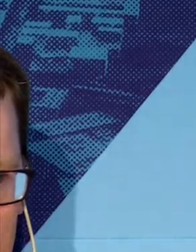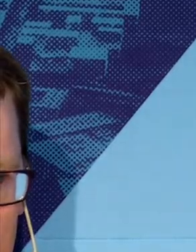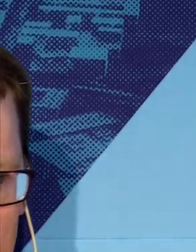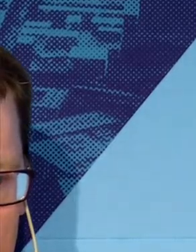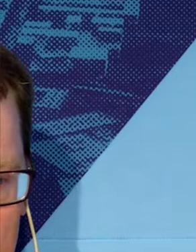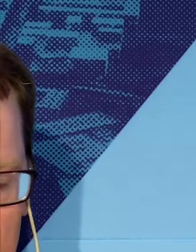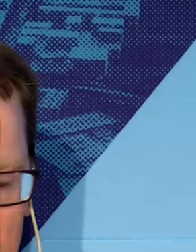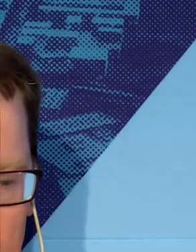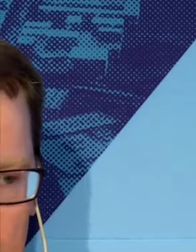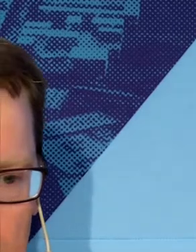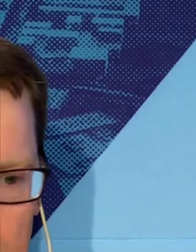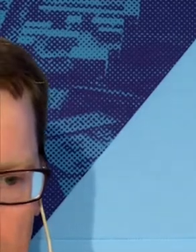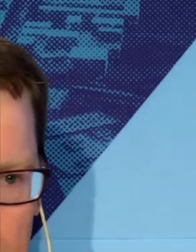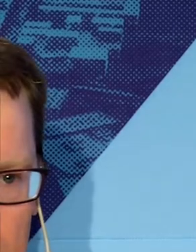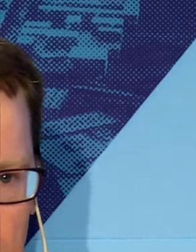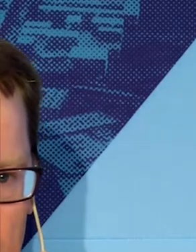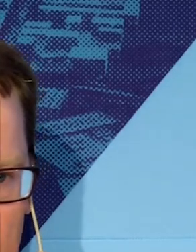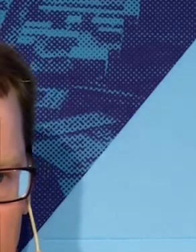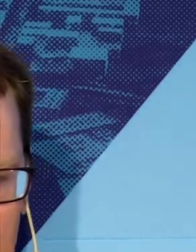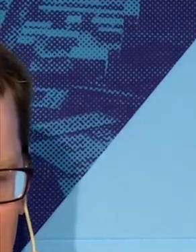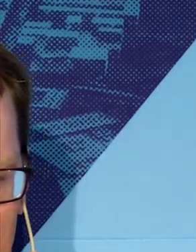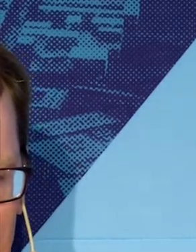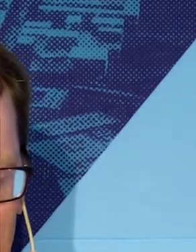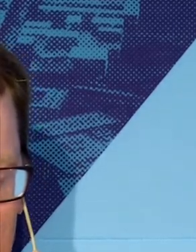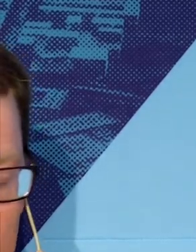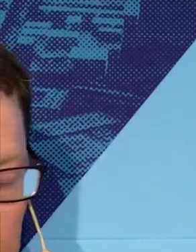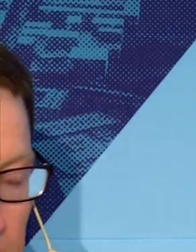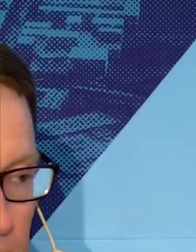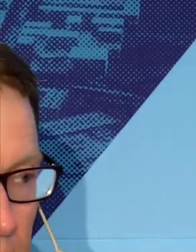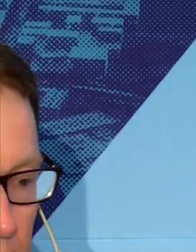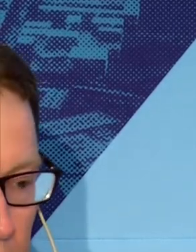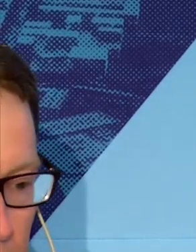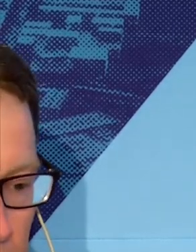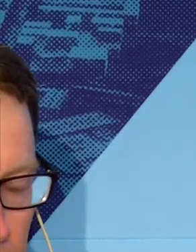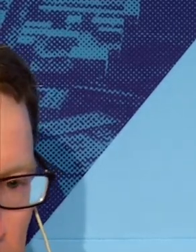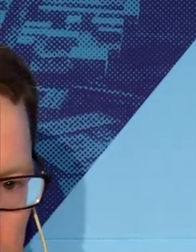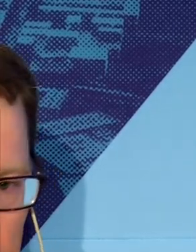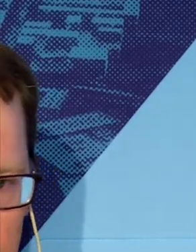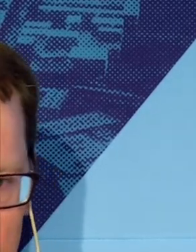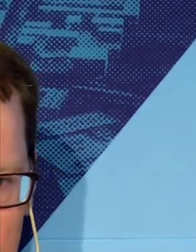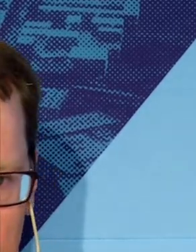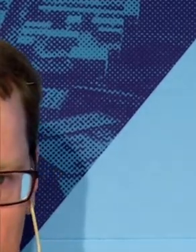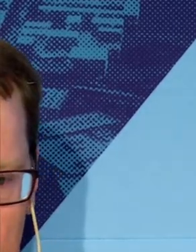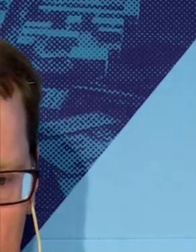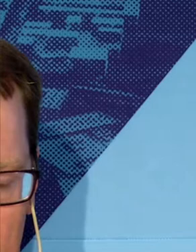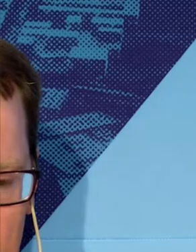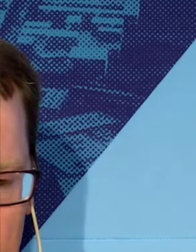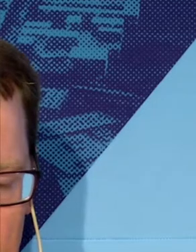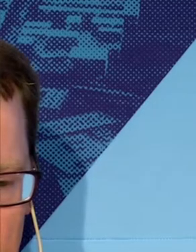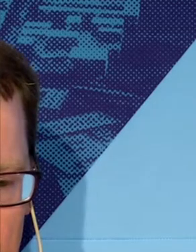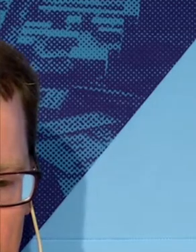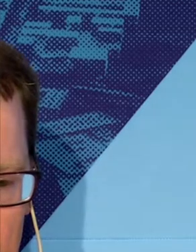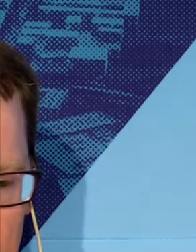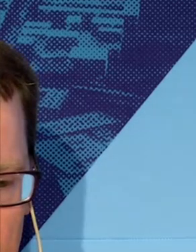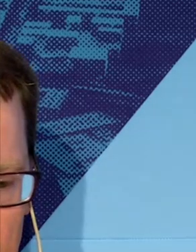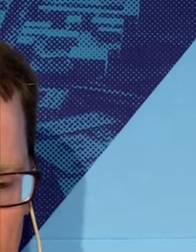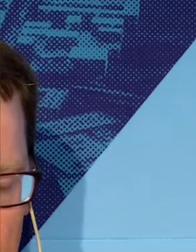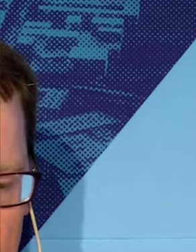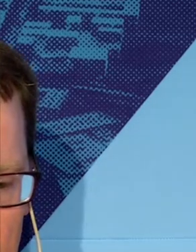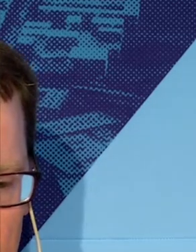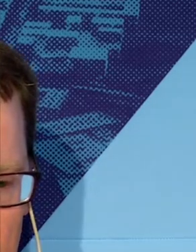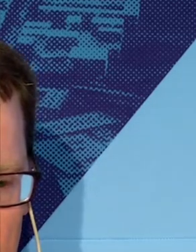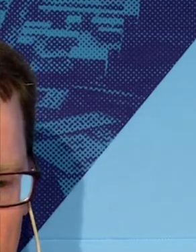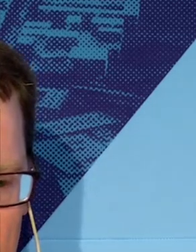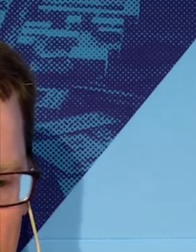innebära någon typ av förbättring. Och sen, jag hänvisar konsekvent till det lokaliseringsstudiejobb vi ska göra. Och